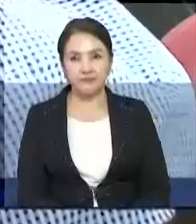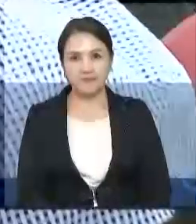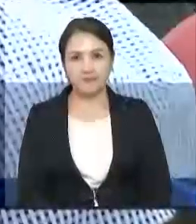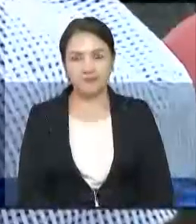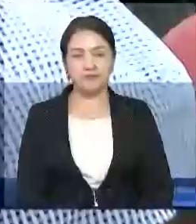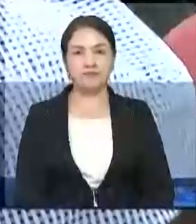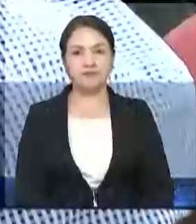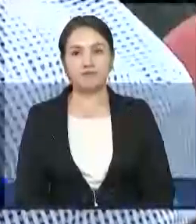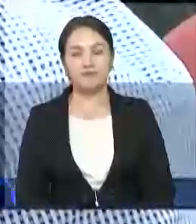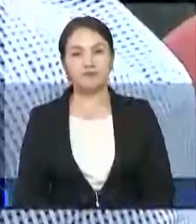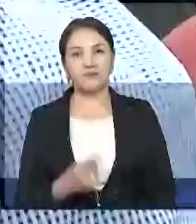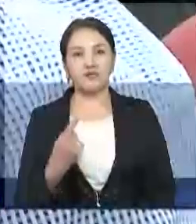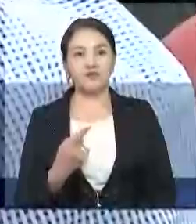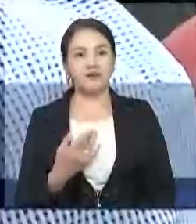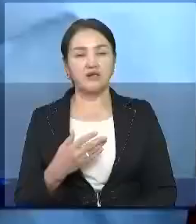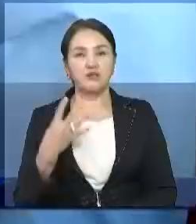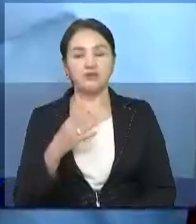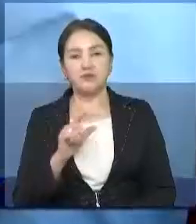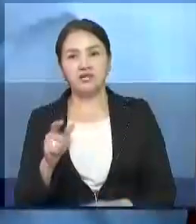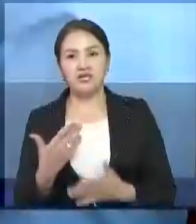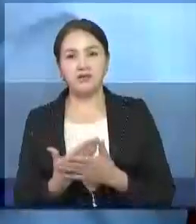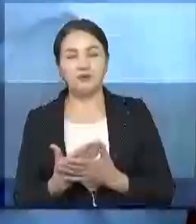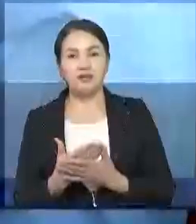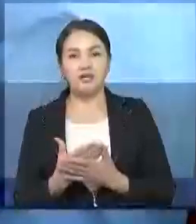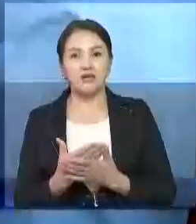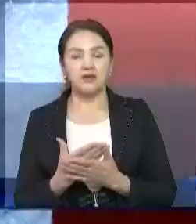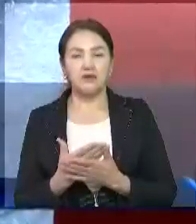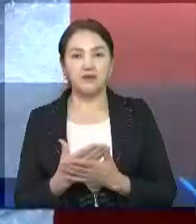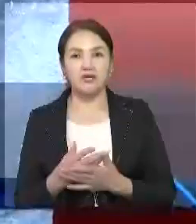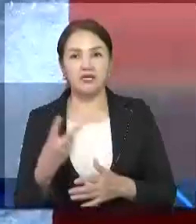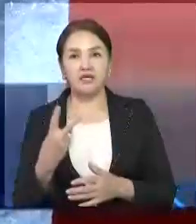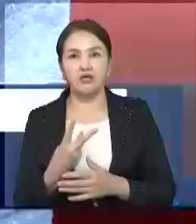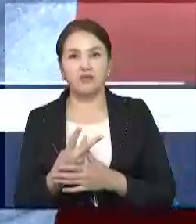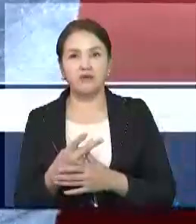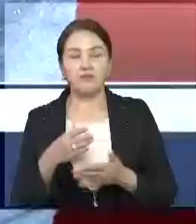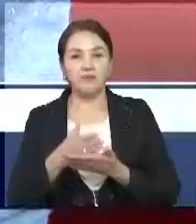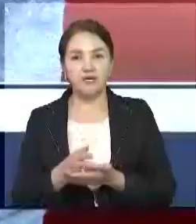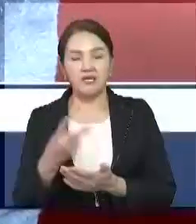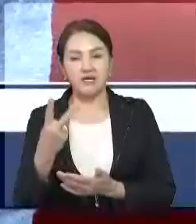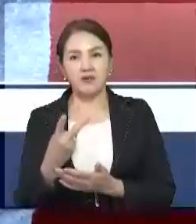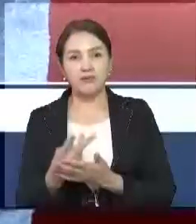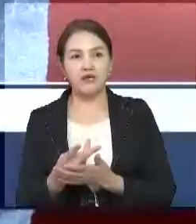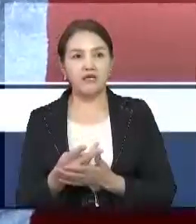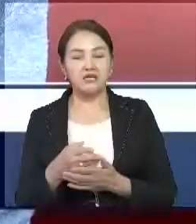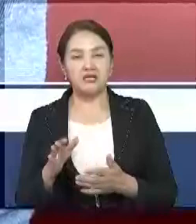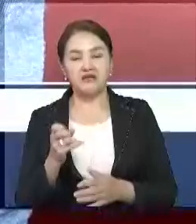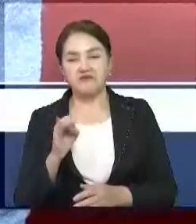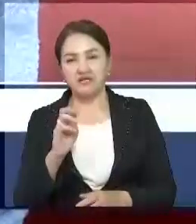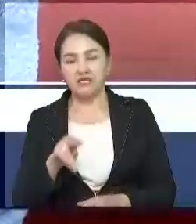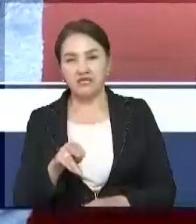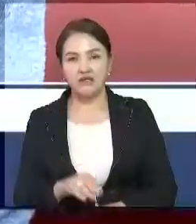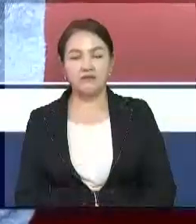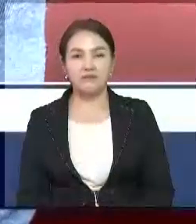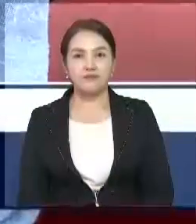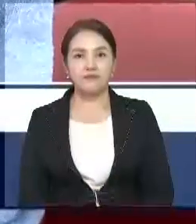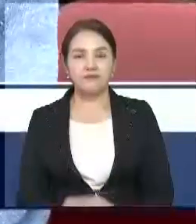жерде бұрын 4 баласы болды ғой. 4 баласы болды. Екеуі прямо жүрді, екеуі қазір налево қалып сатындар. Сол жерде